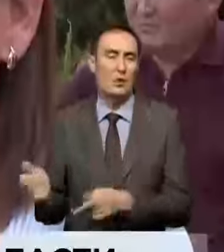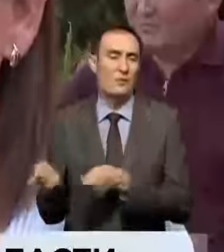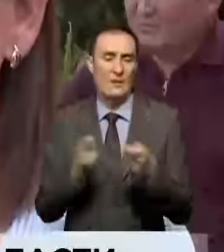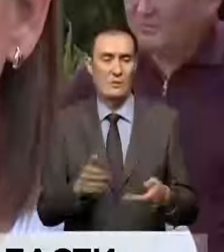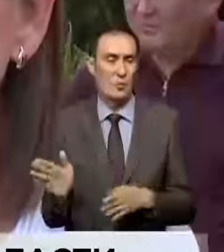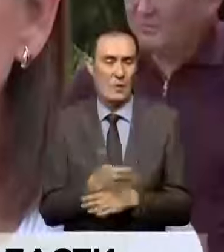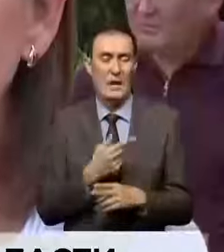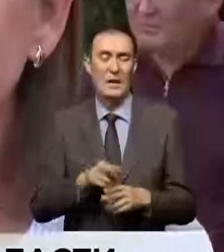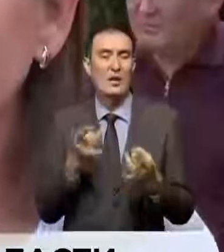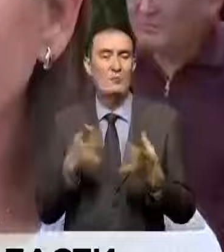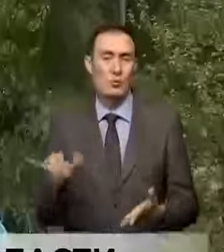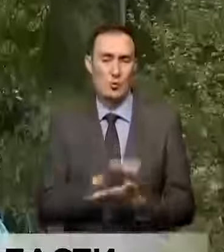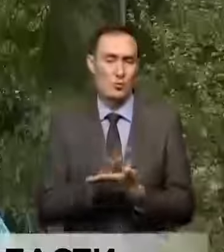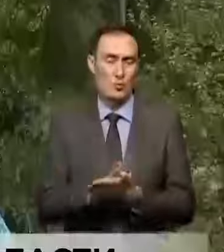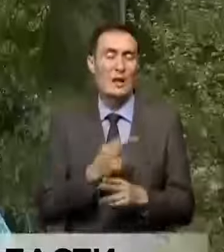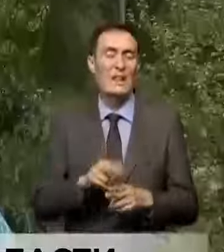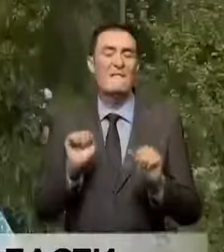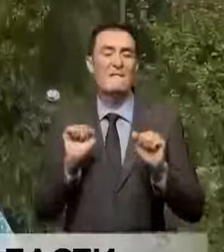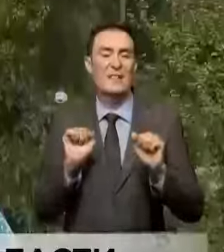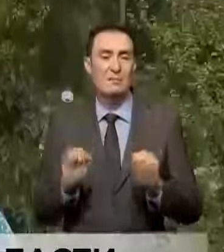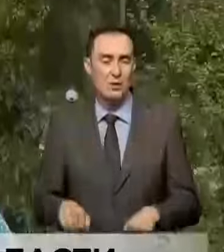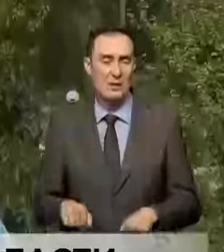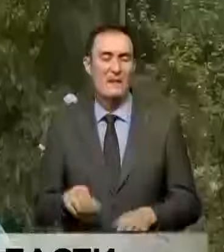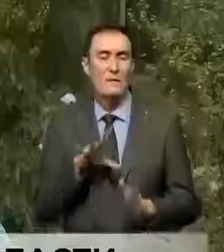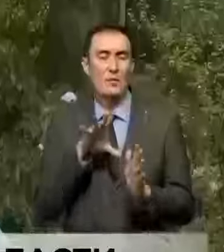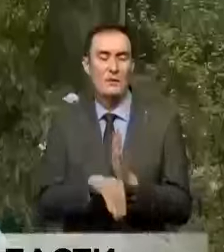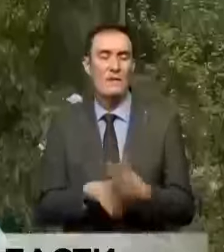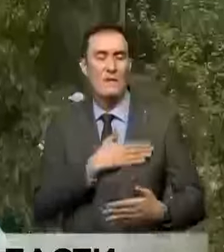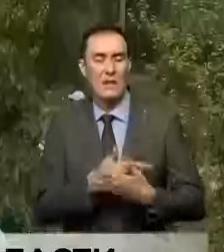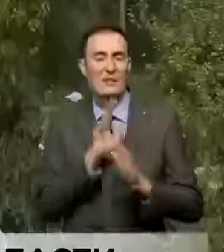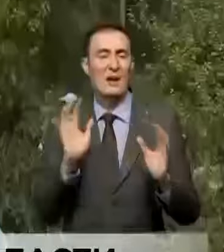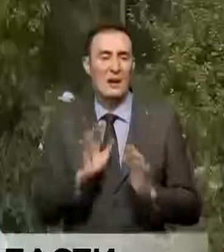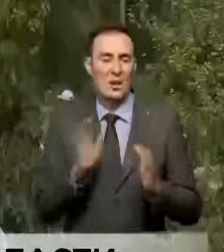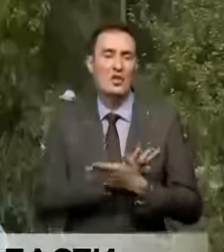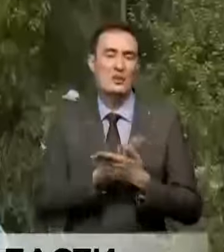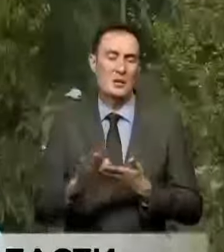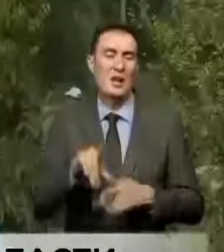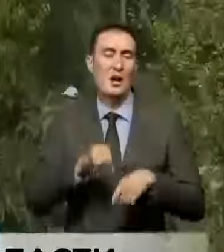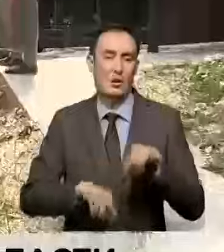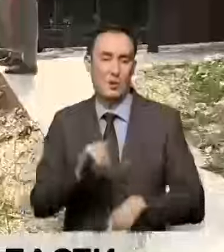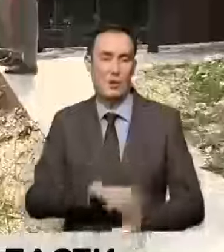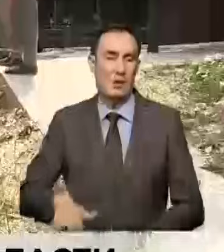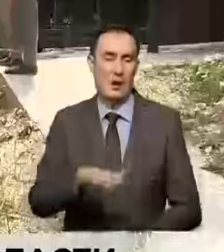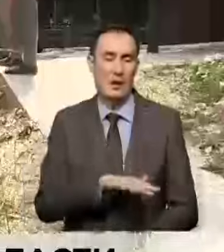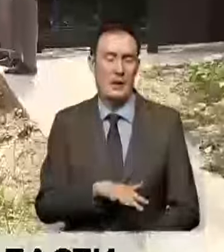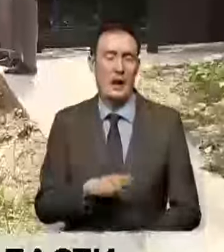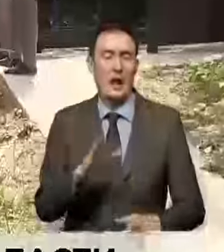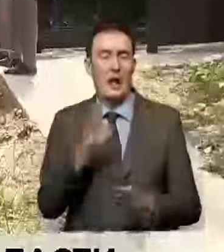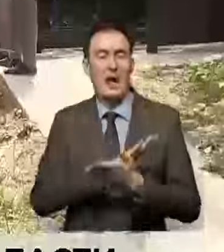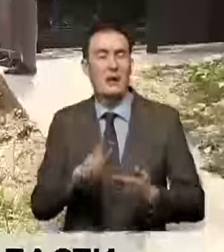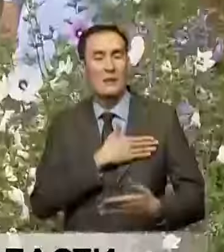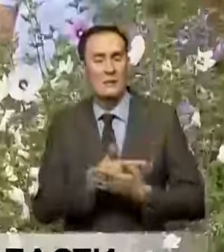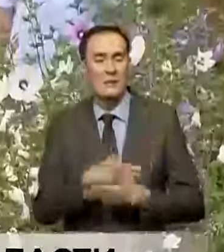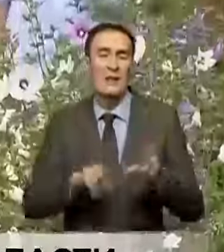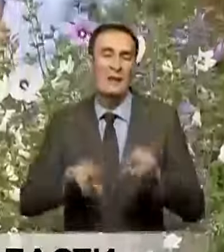Для нас это не просто субботник. Это возможность внести вклад в сохранение чистоты родного края. Экоактивисты